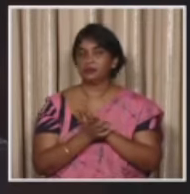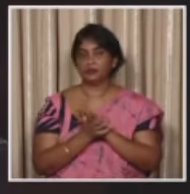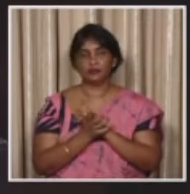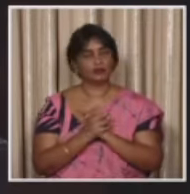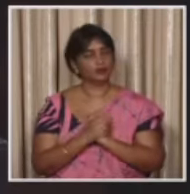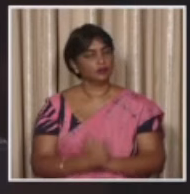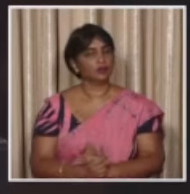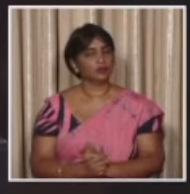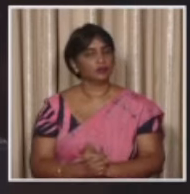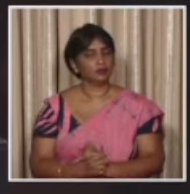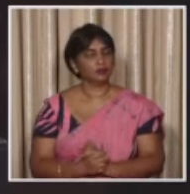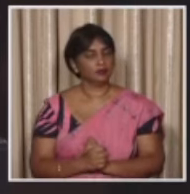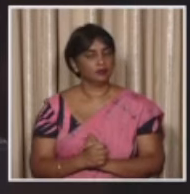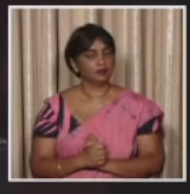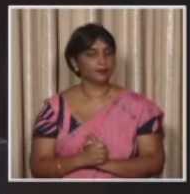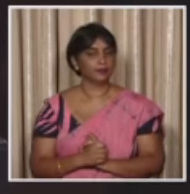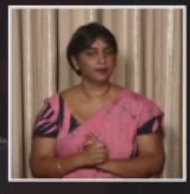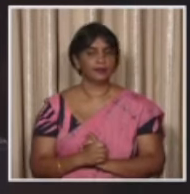ලයිසන්සින් ටැරිෆ්